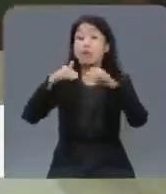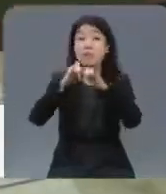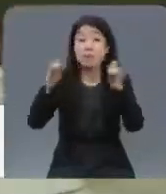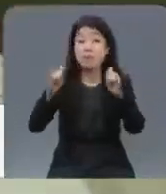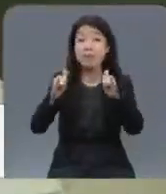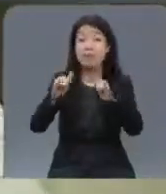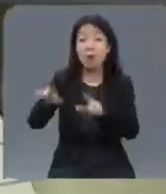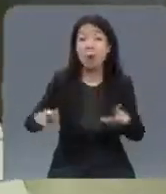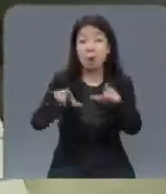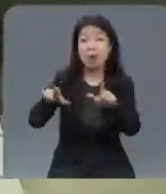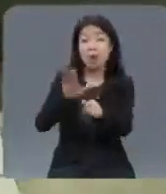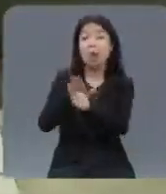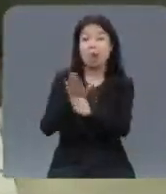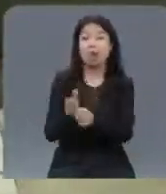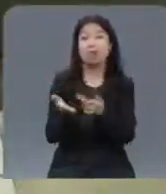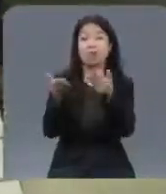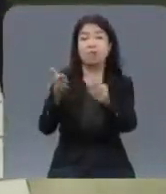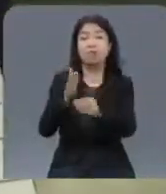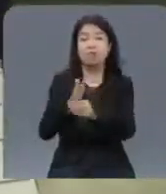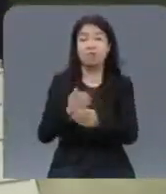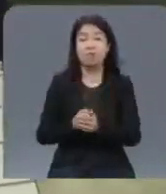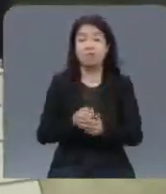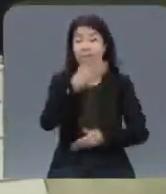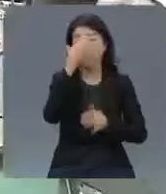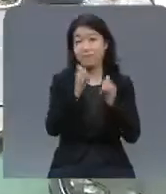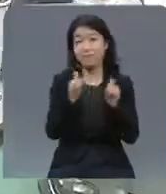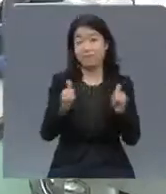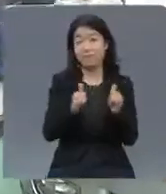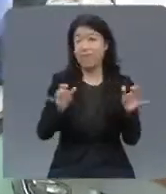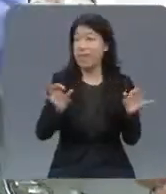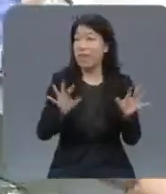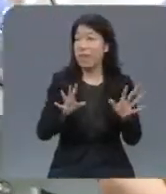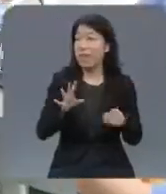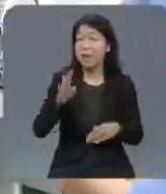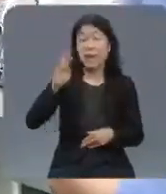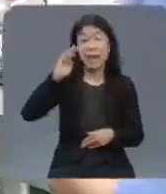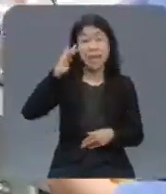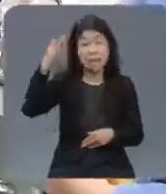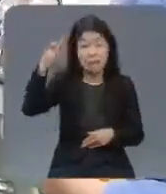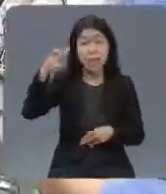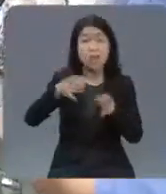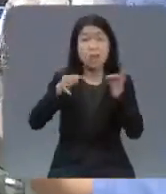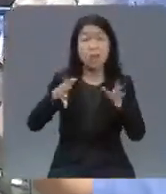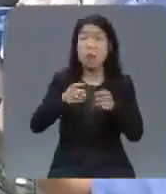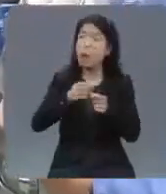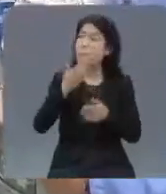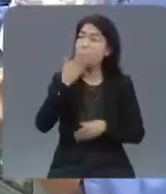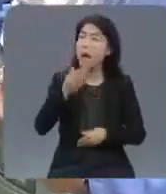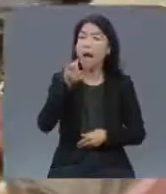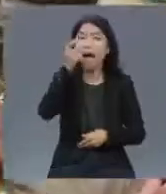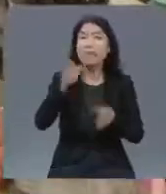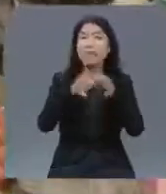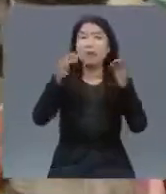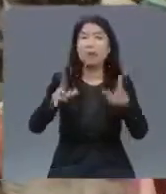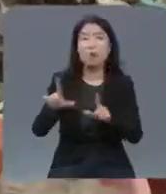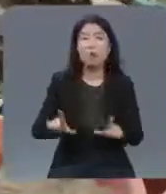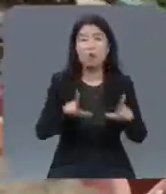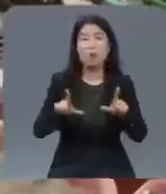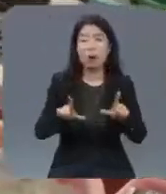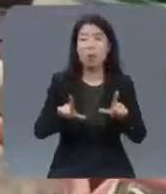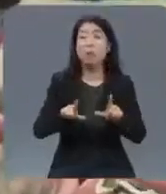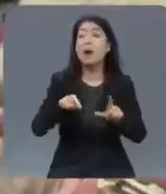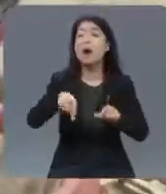정착을 돕고 있습니다 청년들은 짧게 는 2주일 길게는 한달 가량 머무르면서 지역민들과